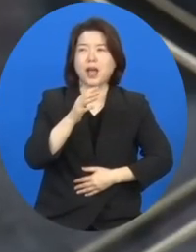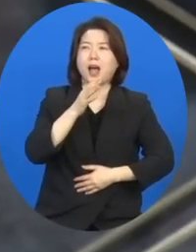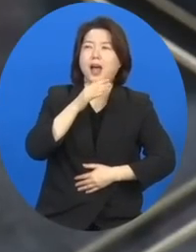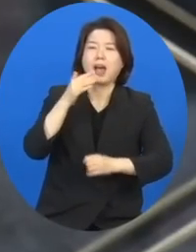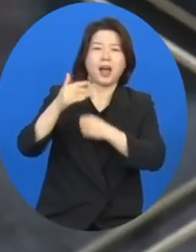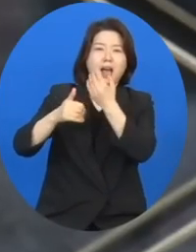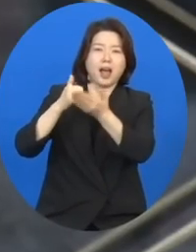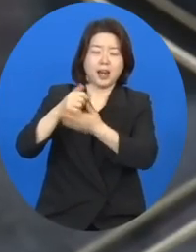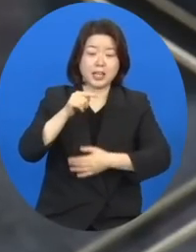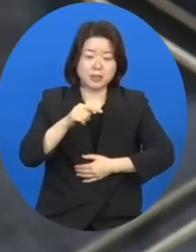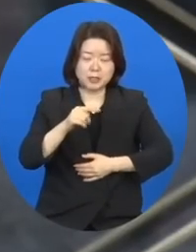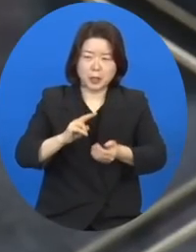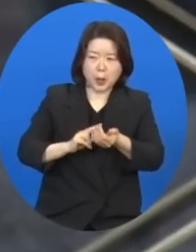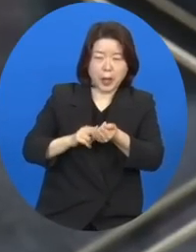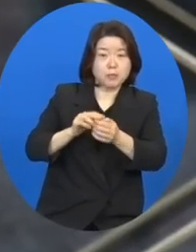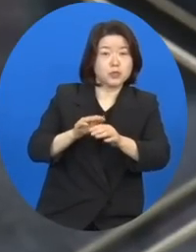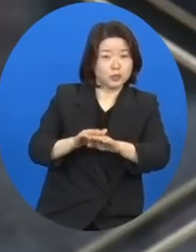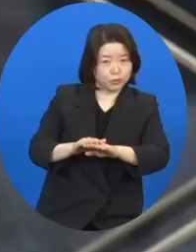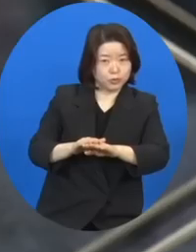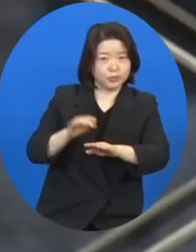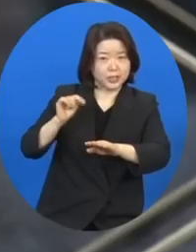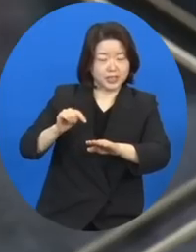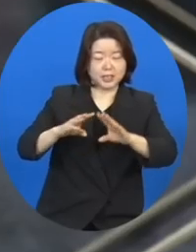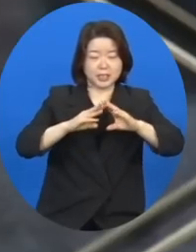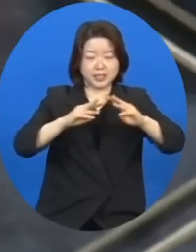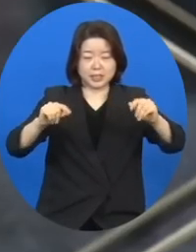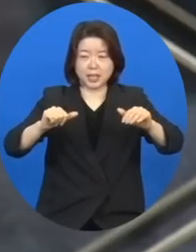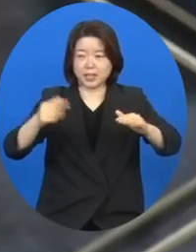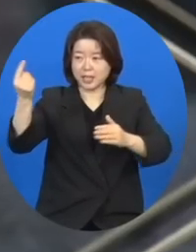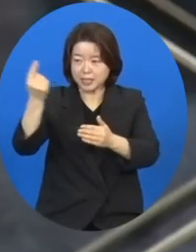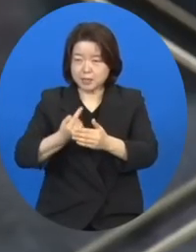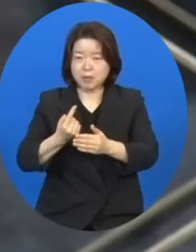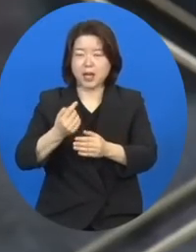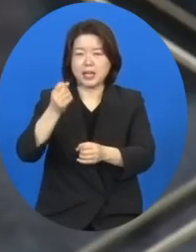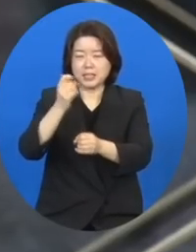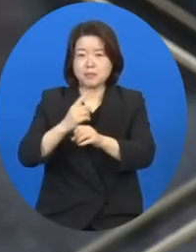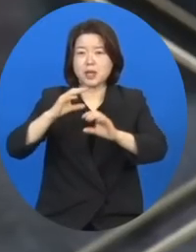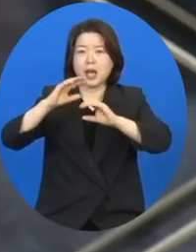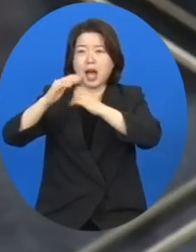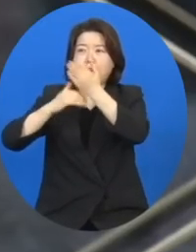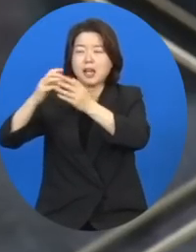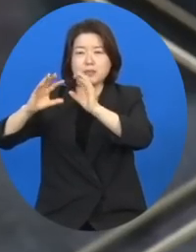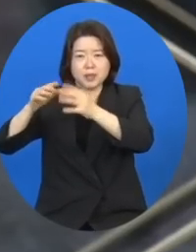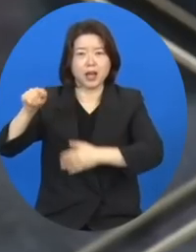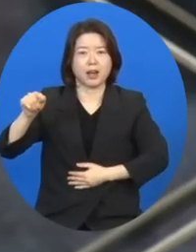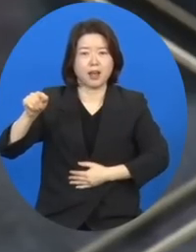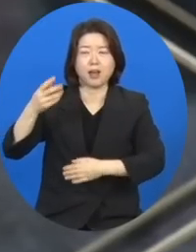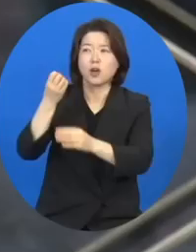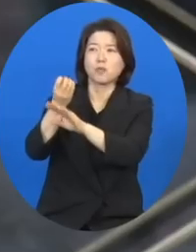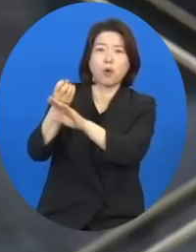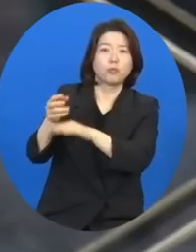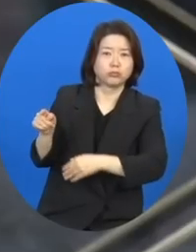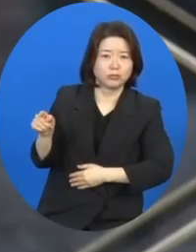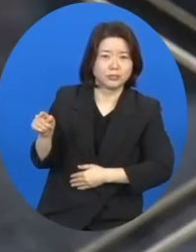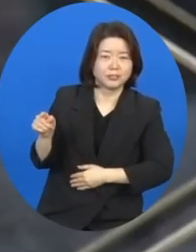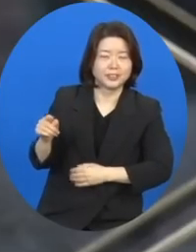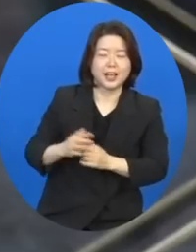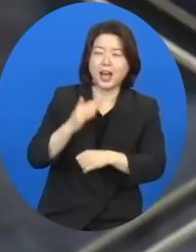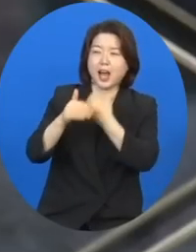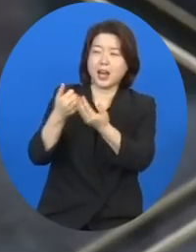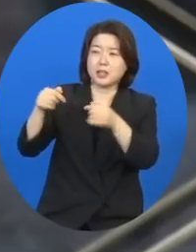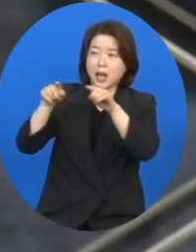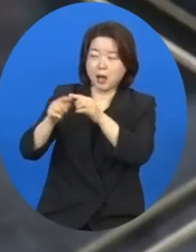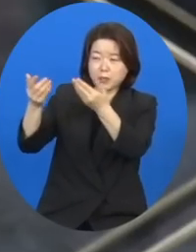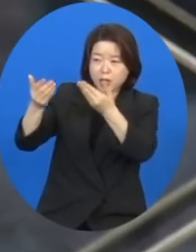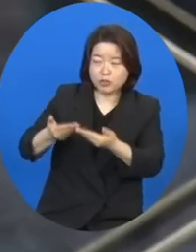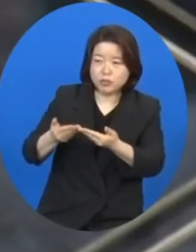하나님이 감추어주신 그 이 땅에 이미 임한 하나님 나라라고 하는 그 보화, 주님이 이미 함께 하신다는 그 보화가